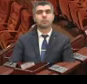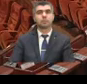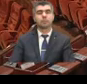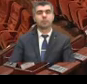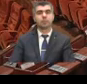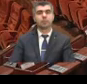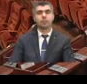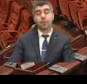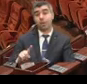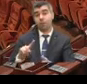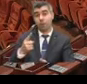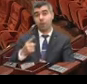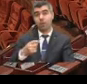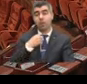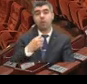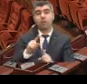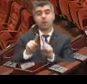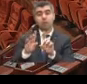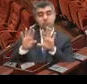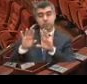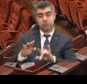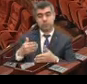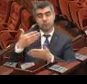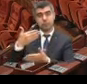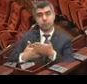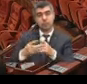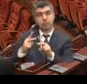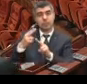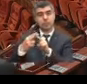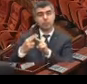أولاً خلق قاعدة معطيات بيانات متطورة